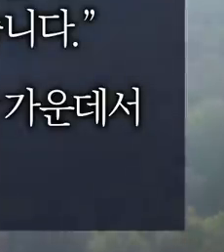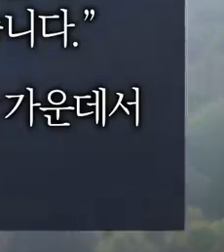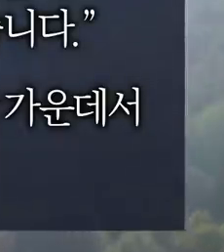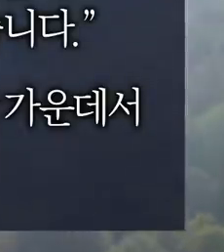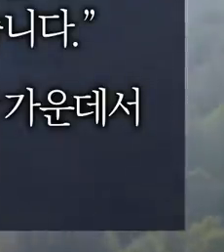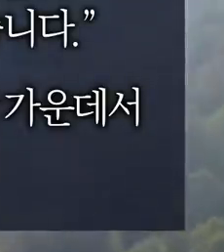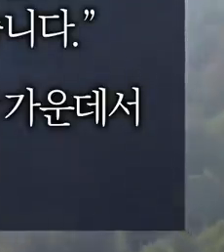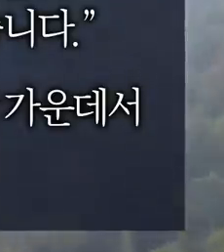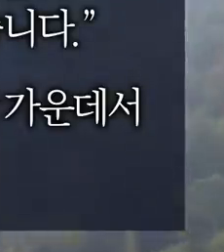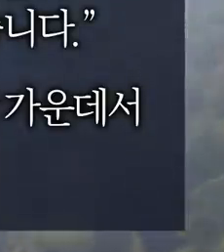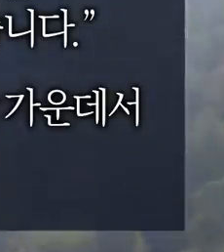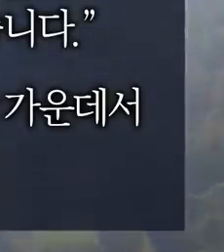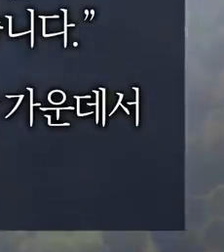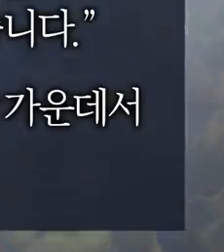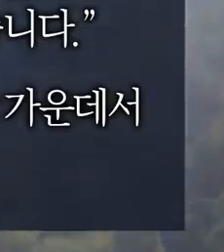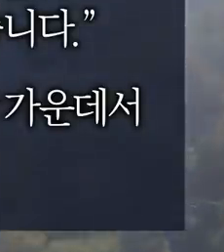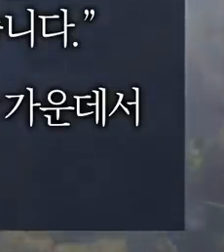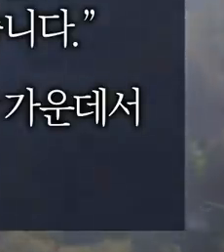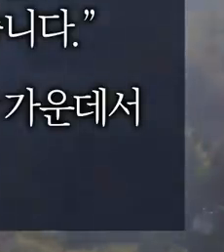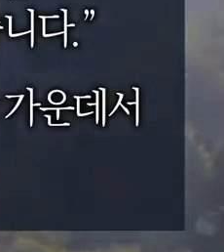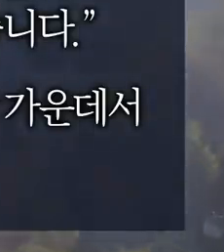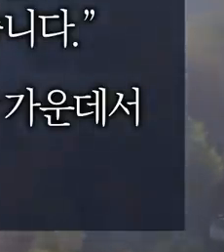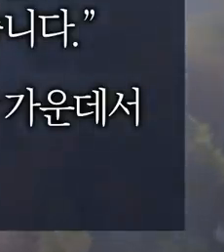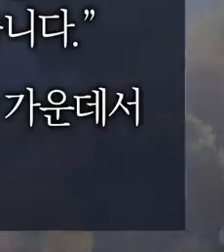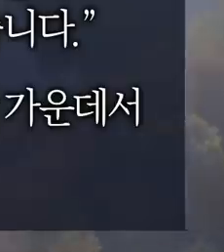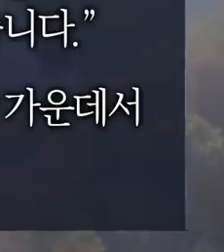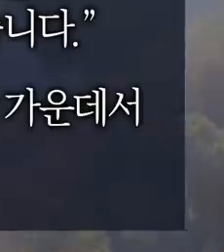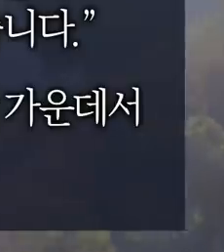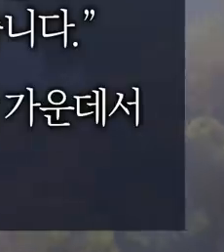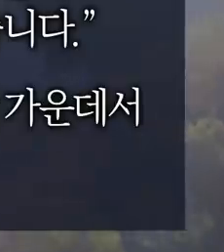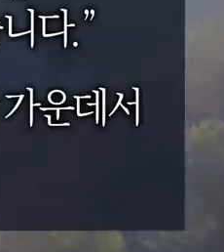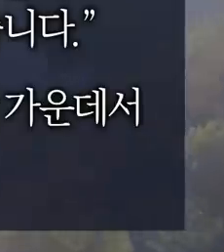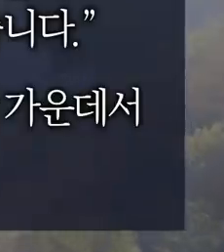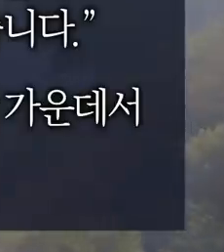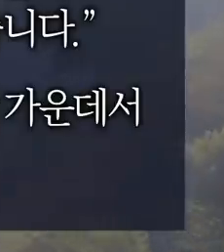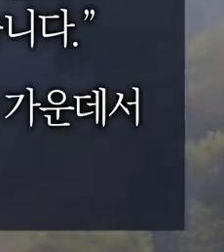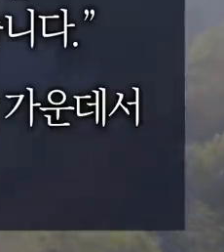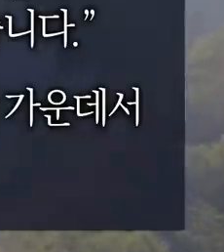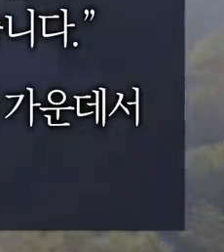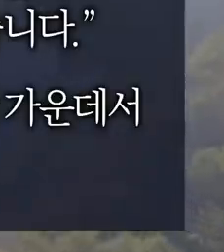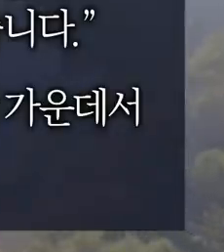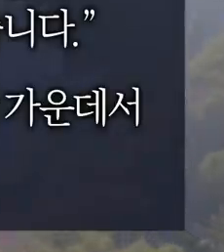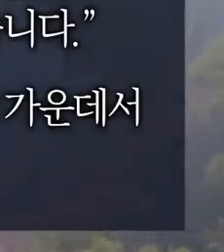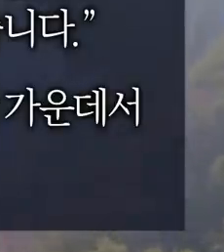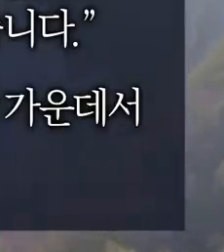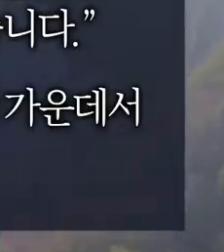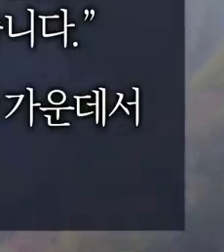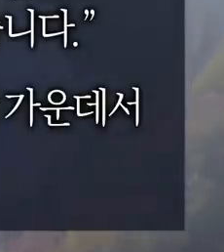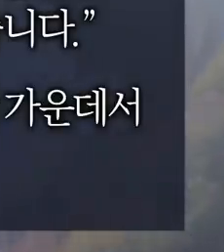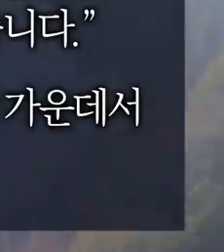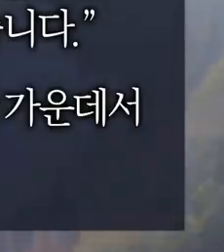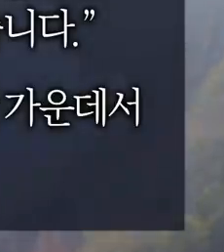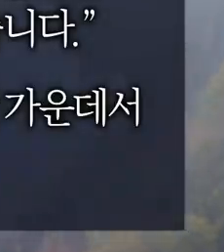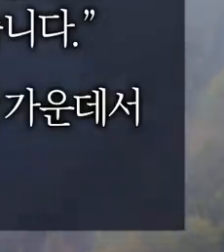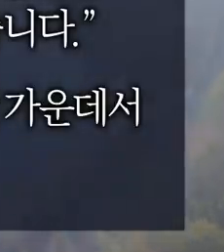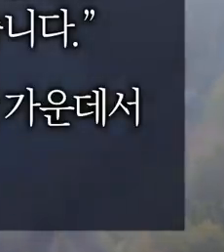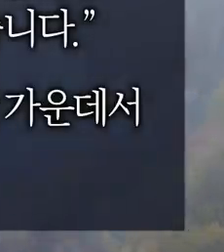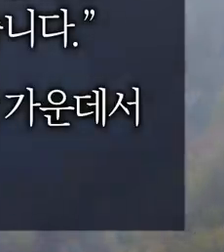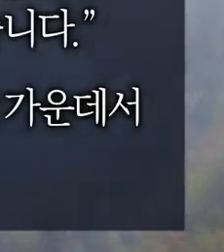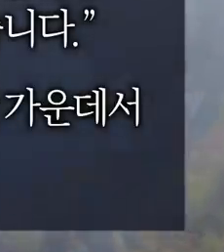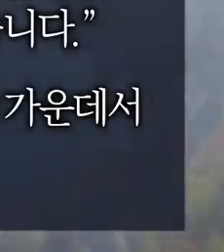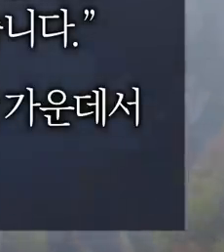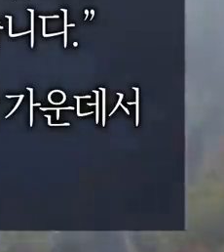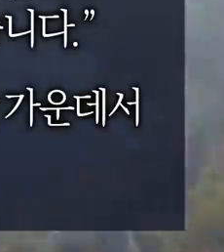여호수아와 이스라엘 자손의 다른 지파 족장들에게 나아왔다. 그곳 가나안